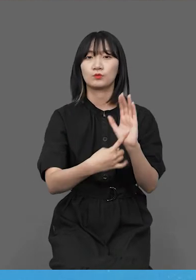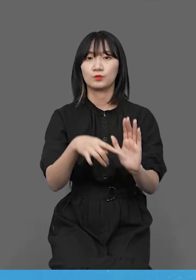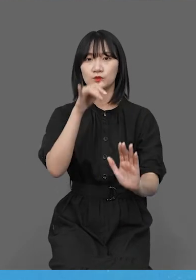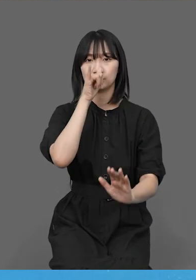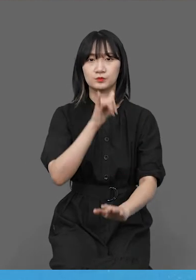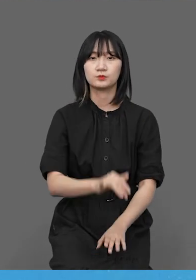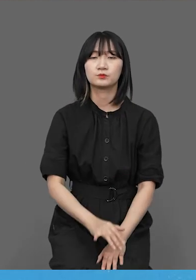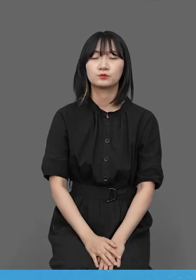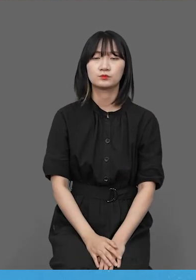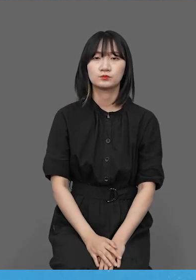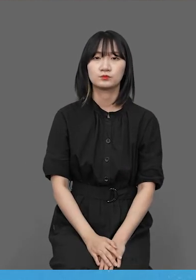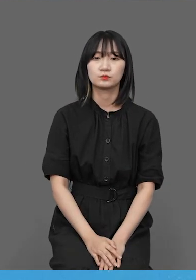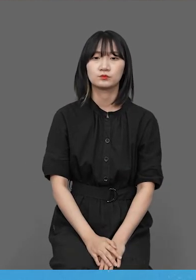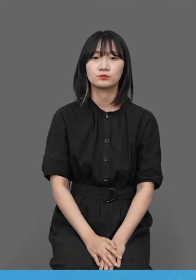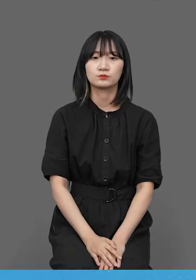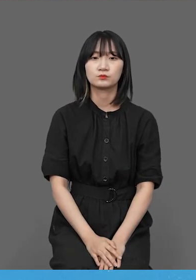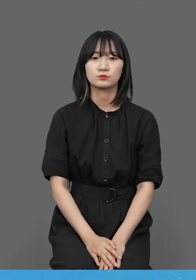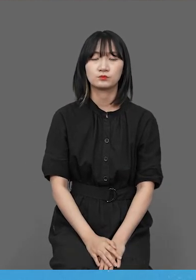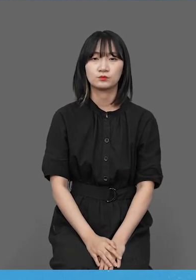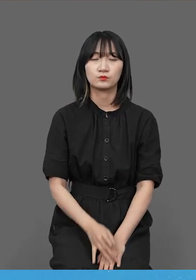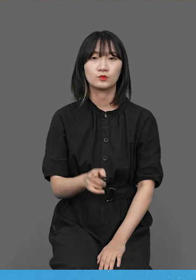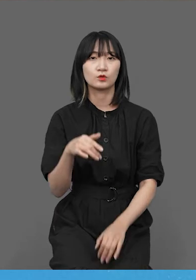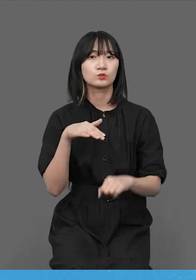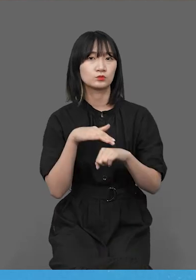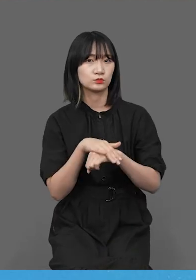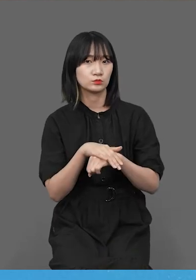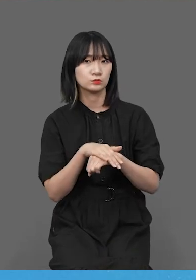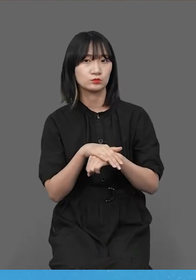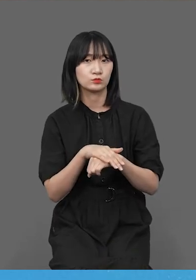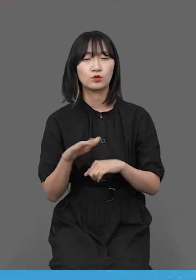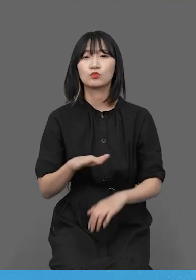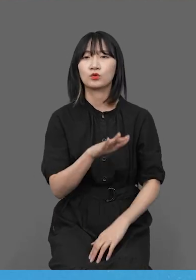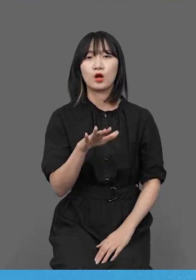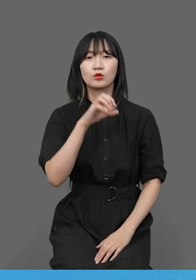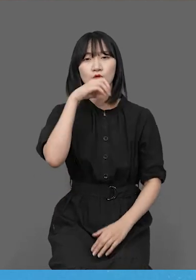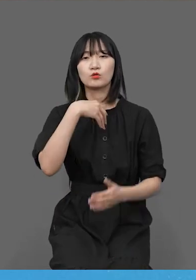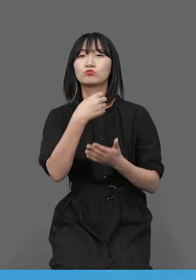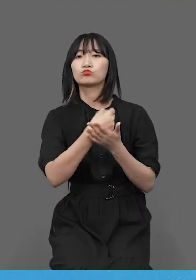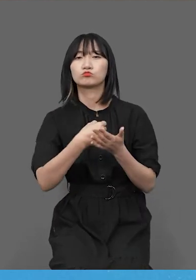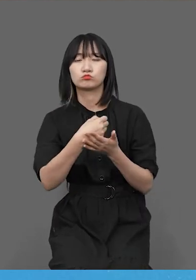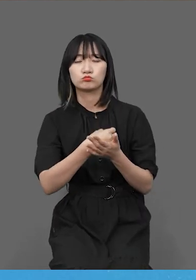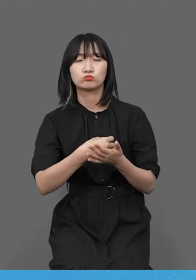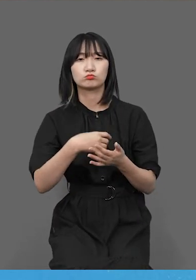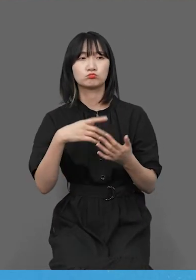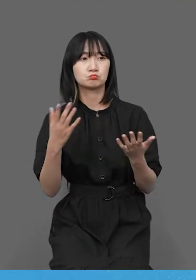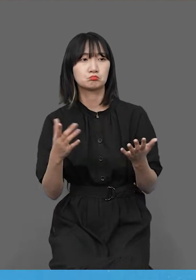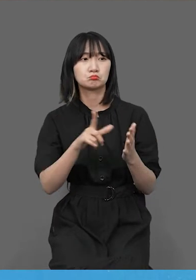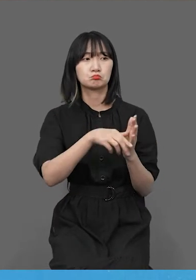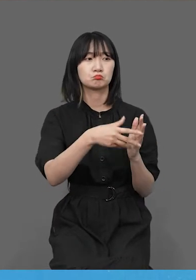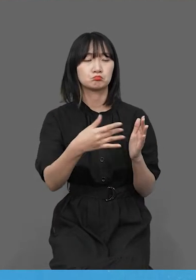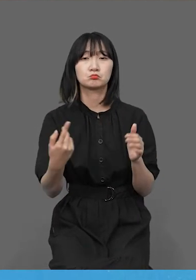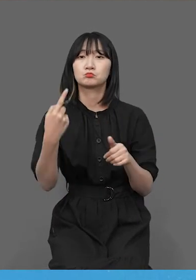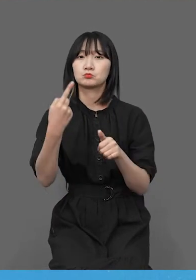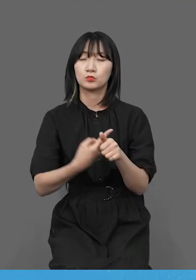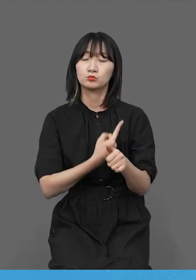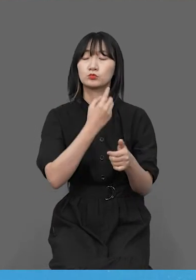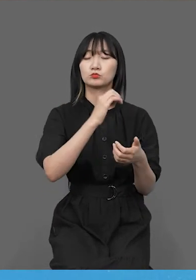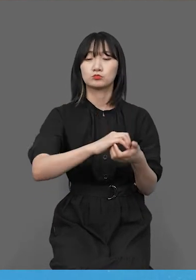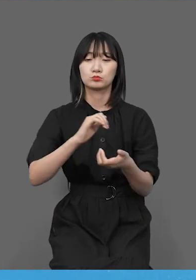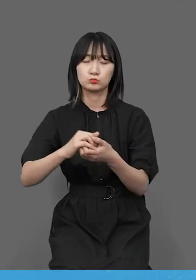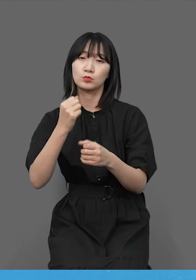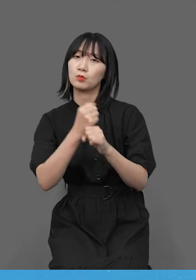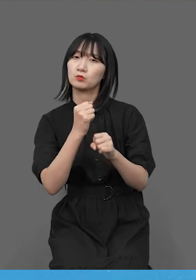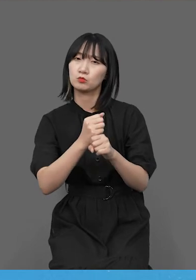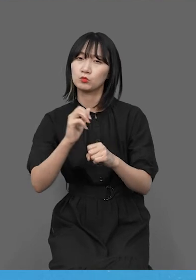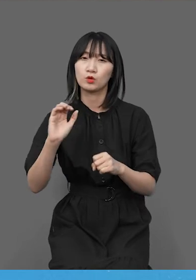것이죠. 이런 것들은 결코 우리가 우연히 어쩌다 보니까 저렇게 규칙적으로